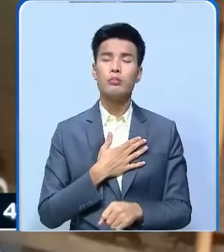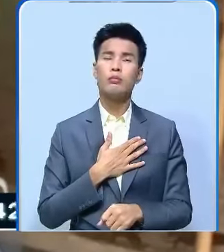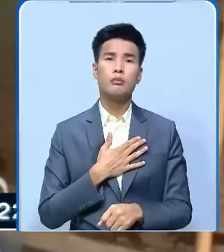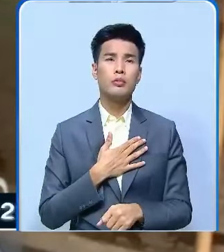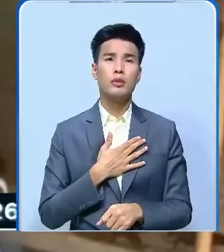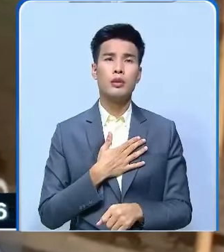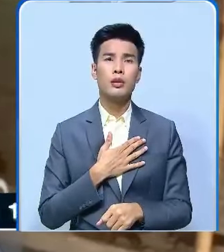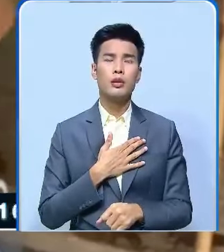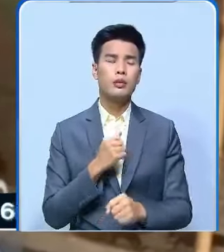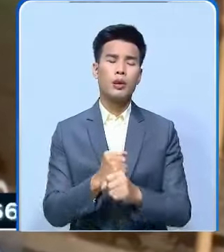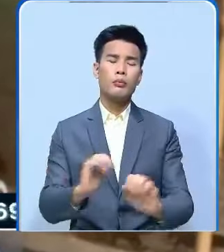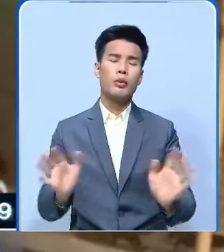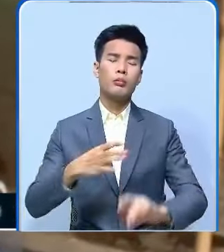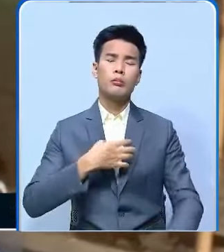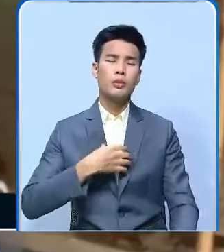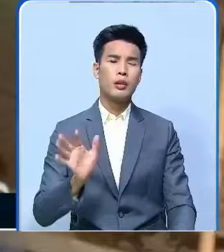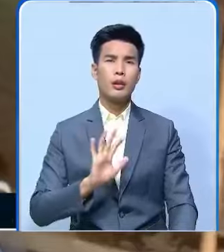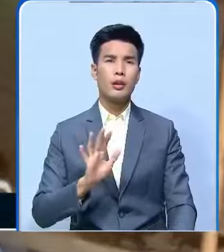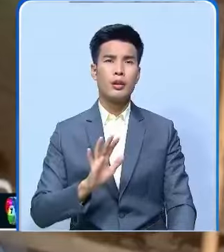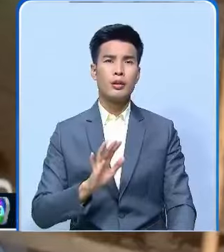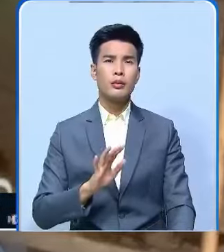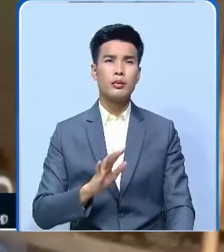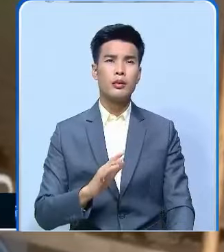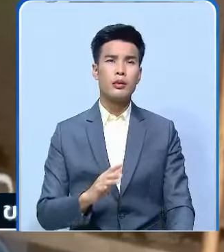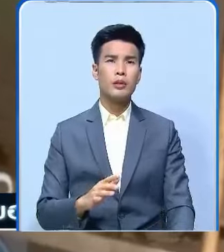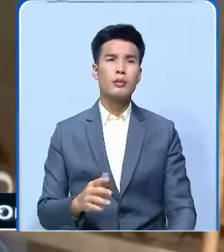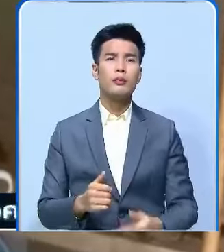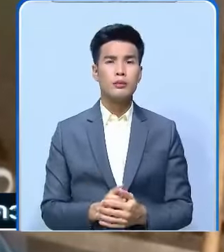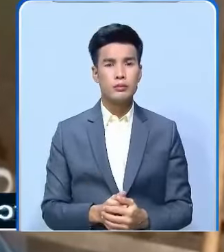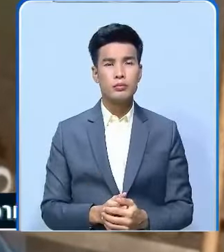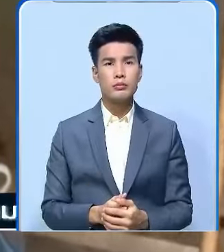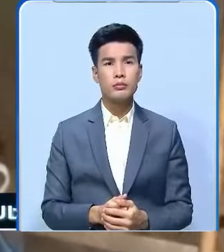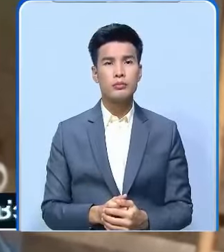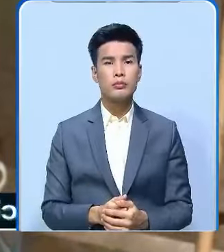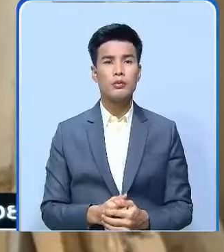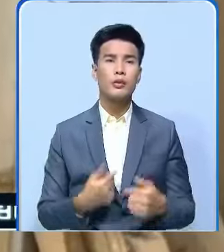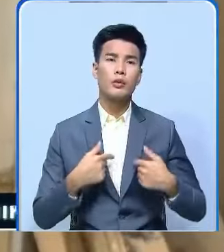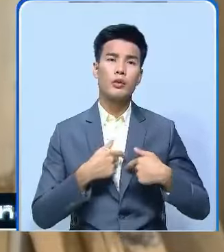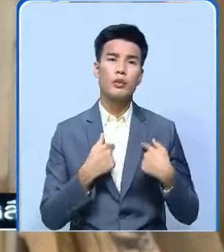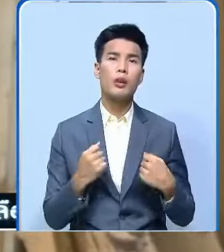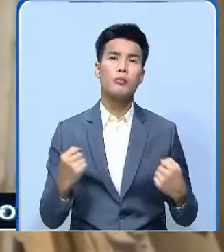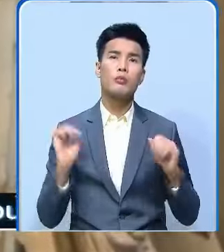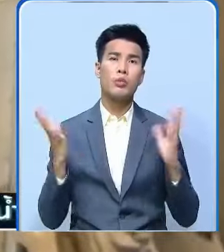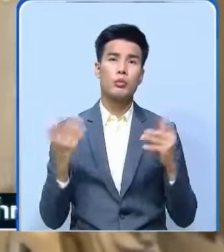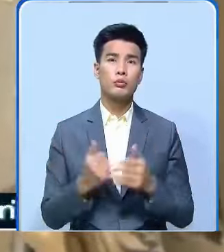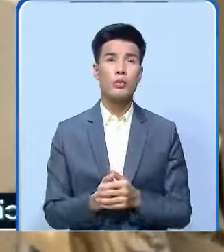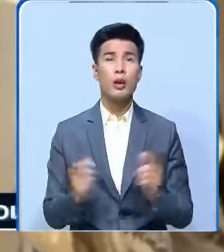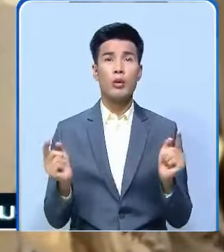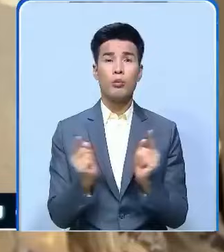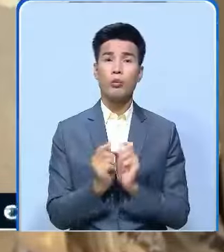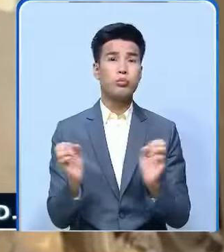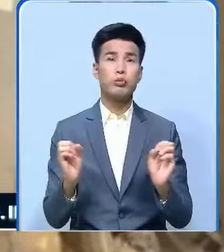จะร้อง ไม่อยากทำเนอะ เพราะอะไรอ่ะ ไม่มีจังเนอะ ไม่เคยเจอ